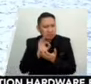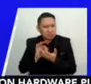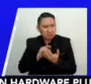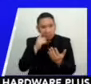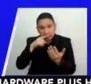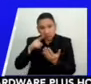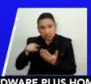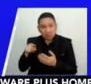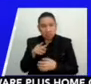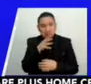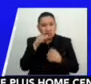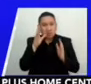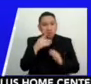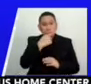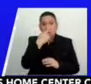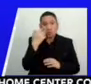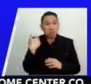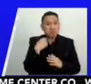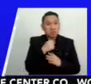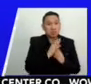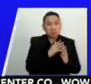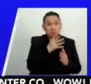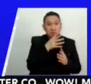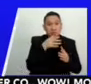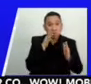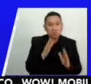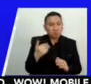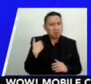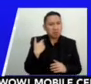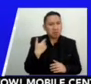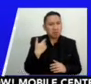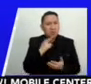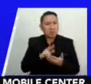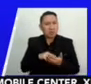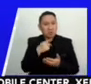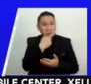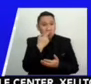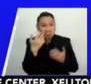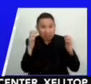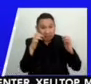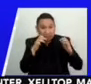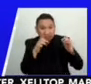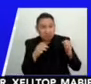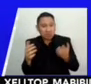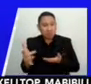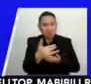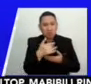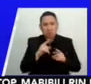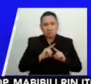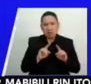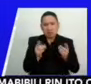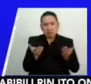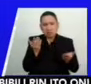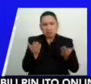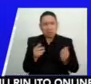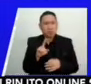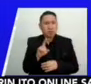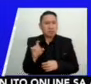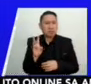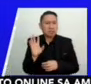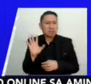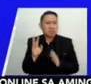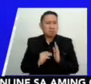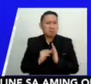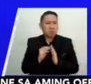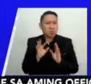nagre-report dahil nga umaasa sila na may maaani pa sila pero ang running total nila ngayon ay nasa 165 5 million na halaga